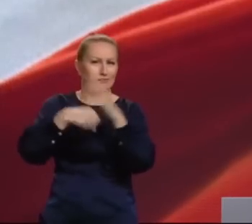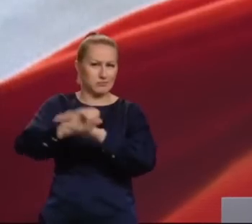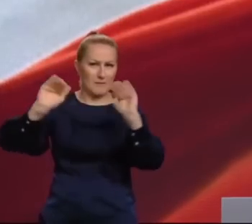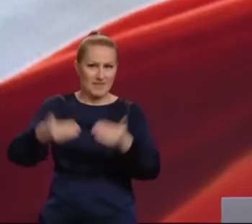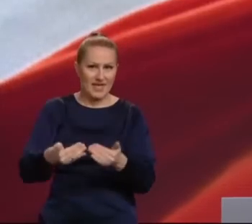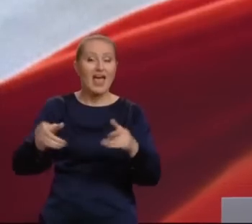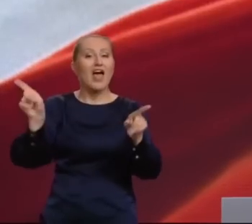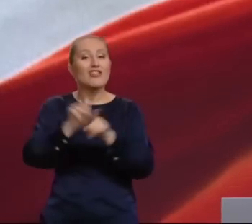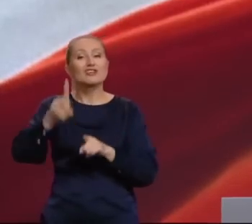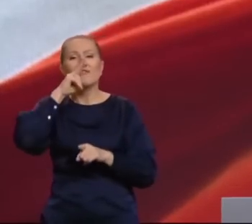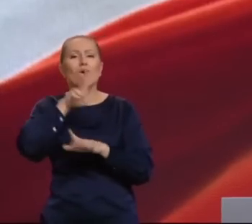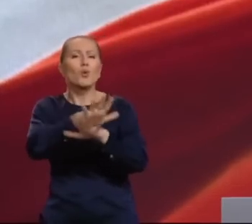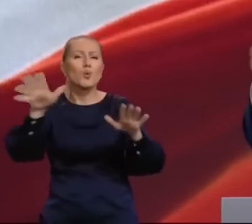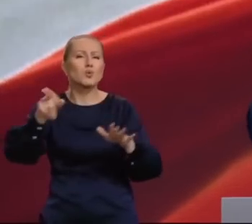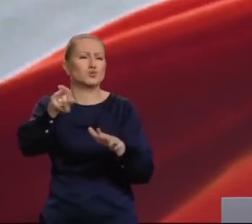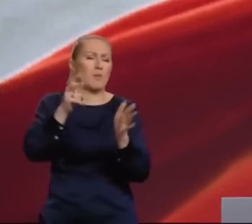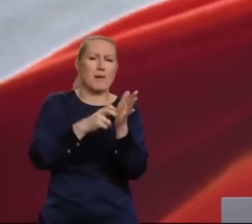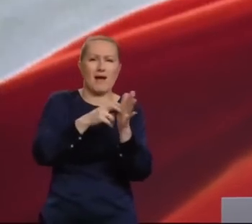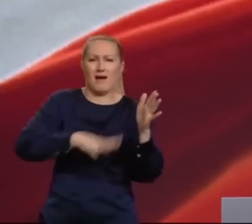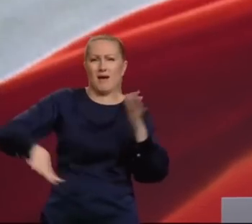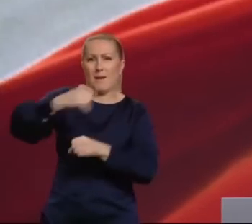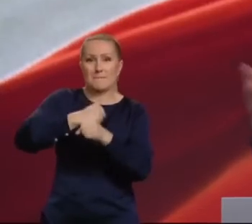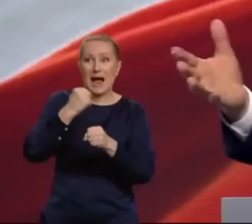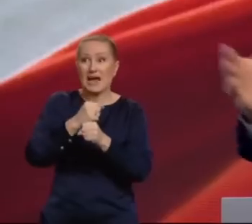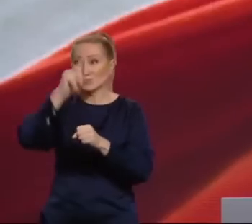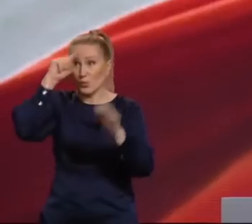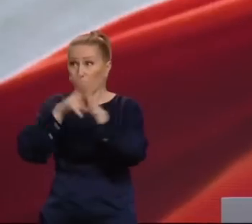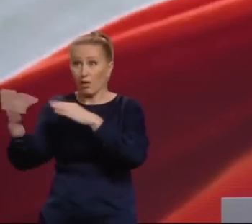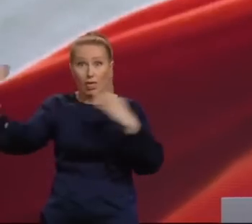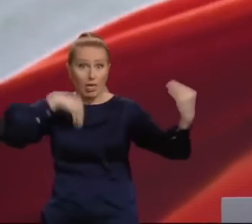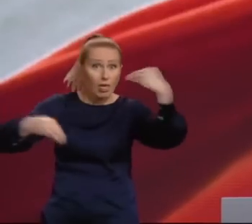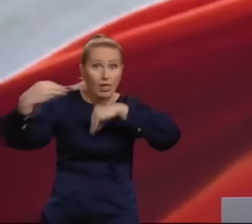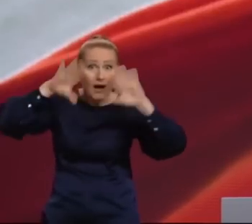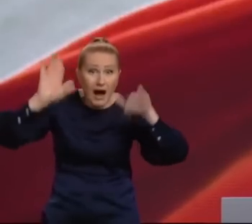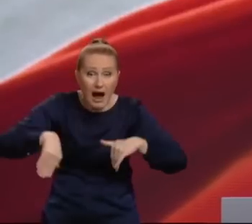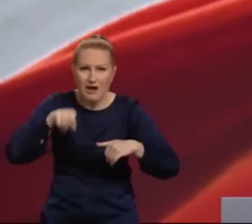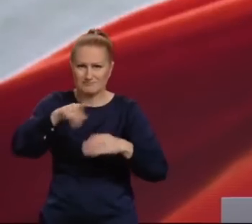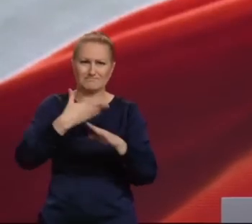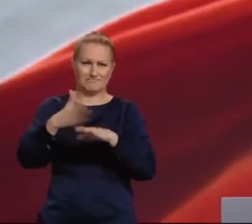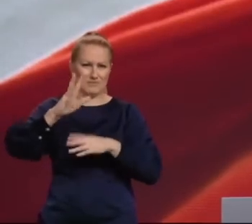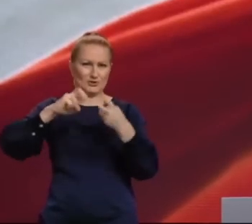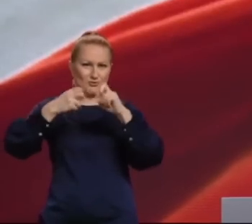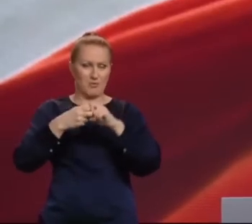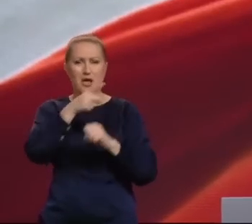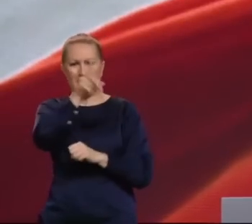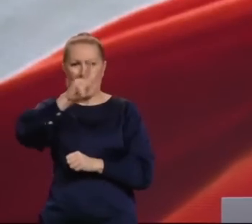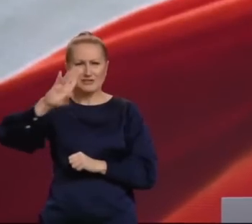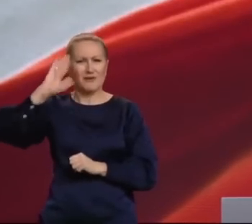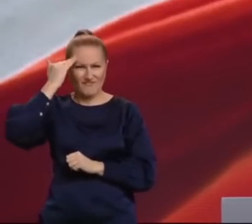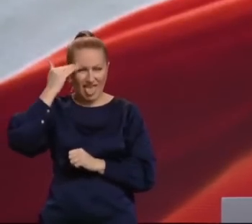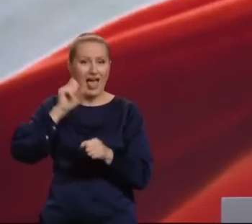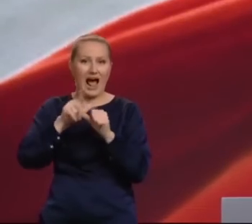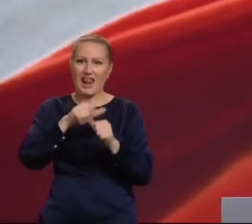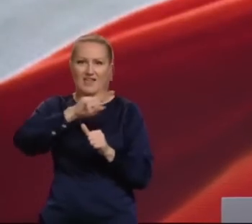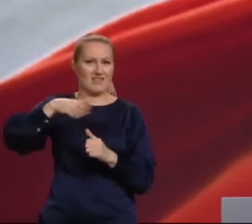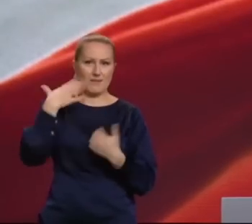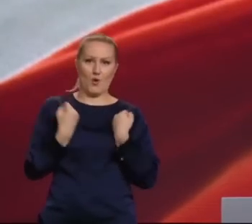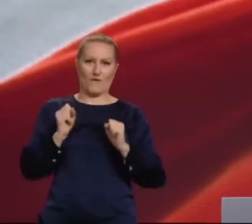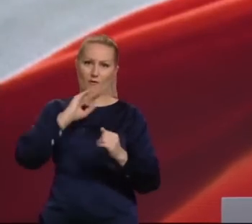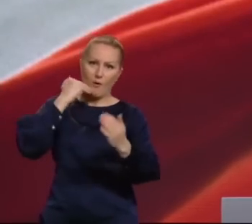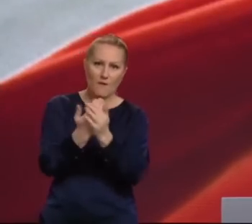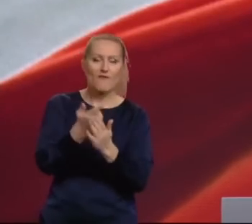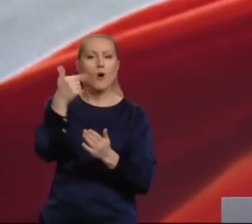niedoborów na rynku pracy masową imigracją przyniesie nam problemy. Wszyscy zdają sobie z tego sprawę. Nikt nie ma odwagi powiedzieć, że trzeba wydać